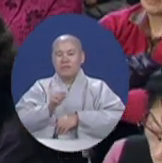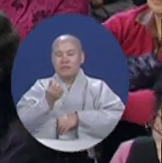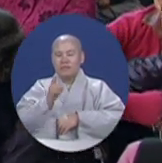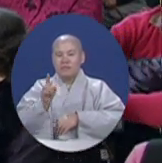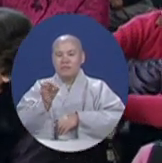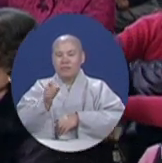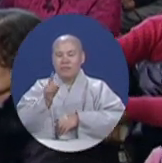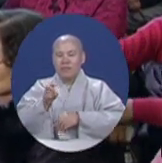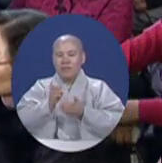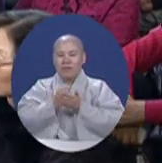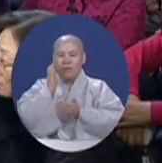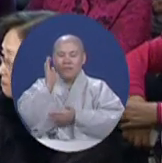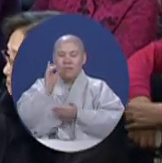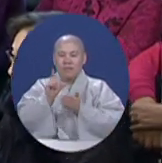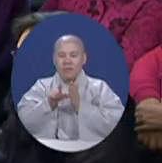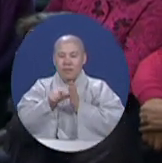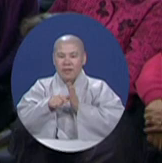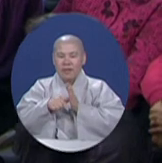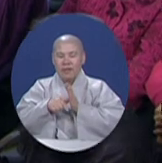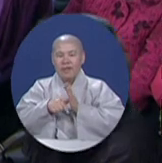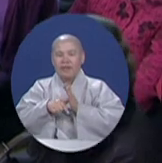화엄법문을 하는데 거기 보면